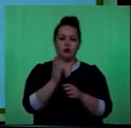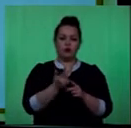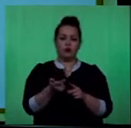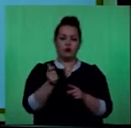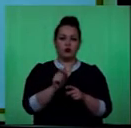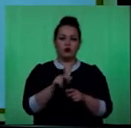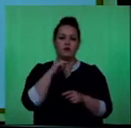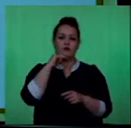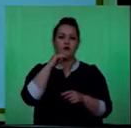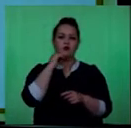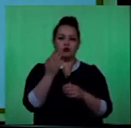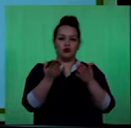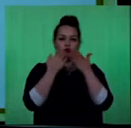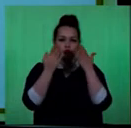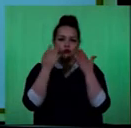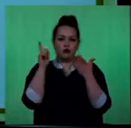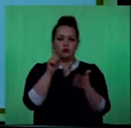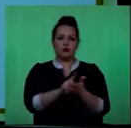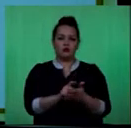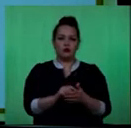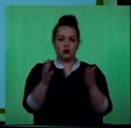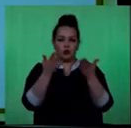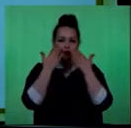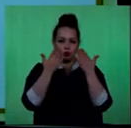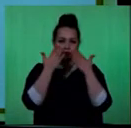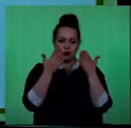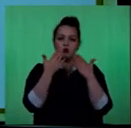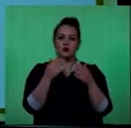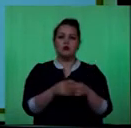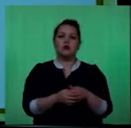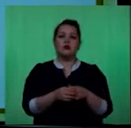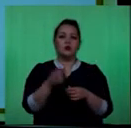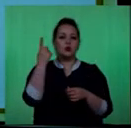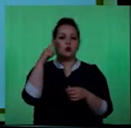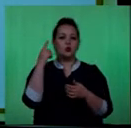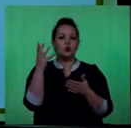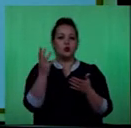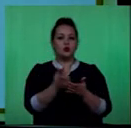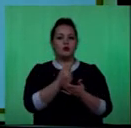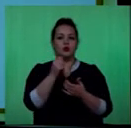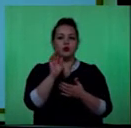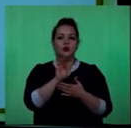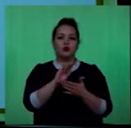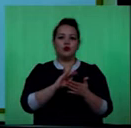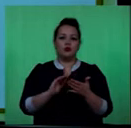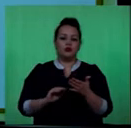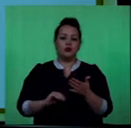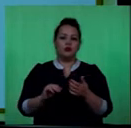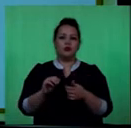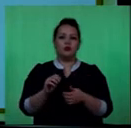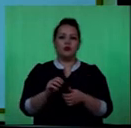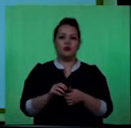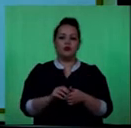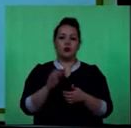внимательны читаем задание прочитайте отгадайте загадку запишите отгадки